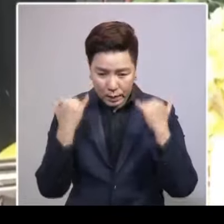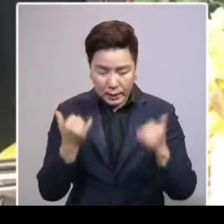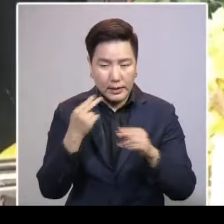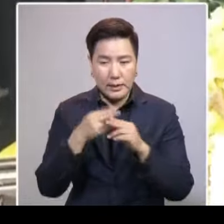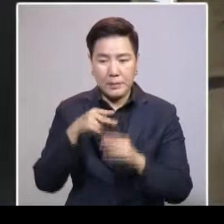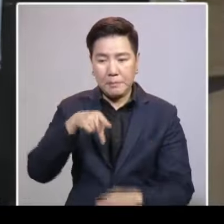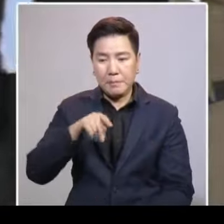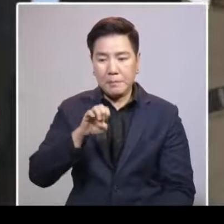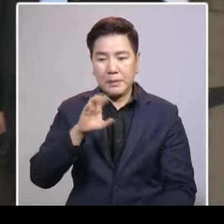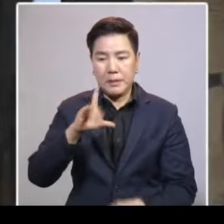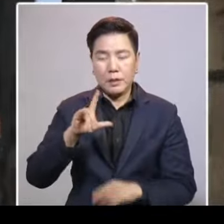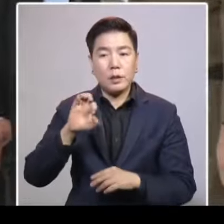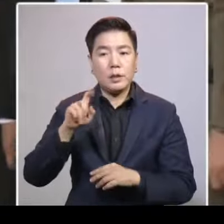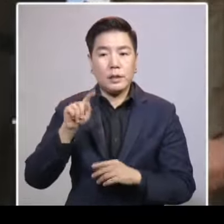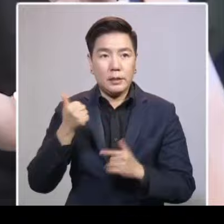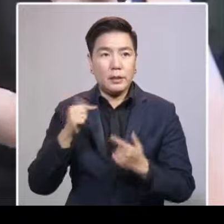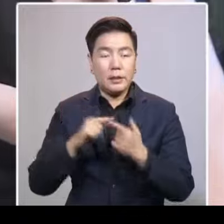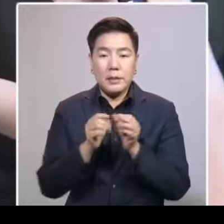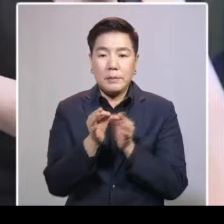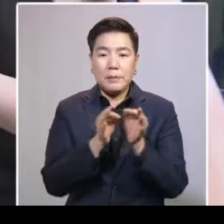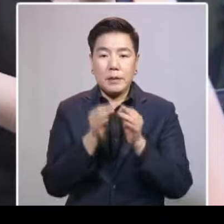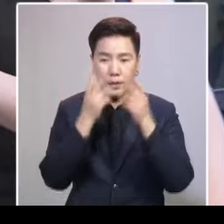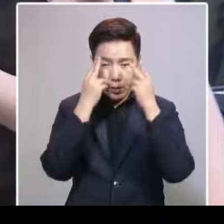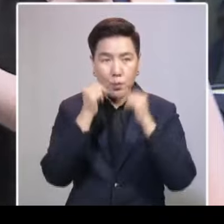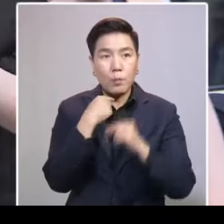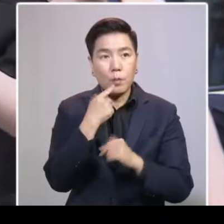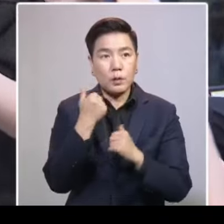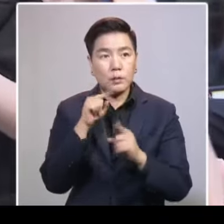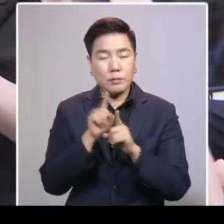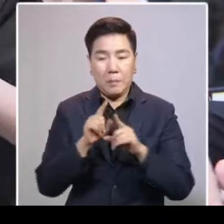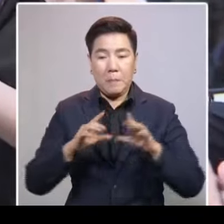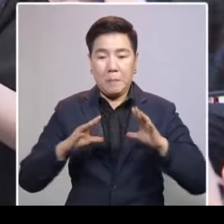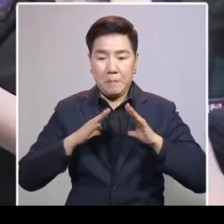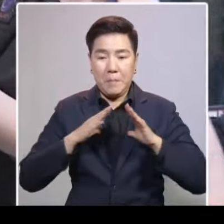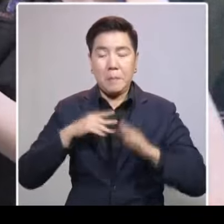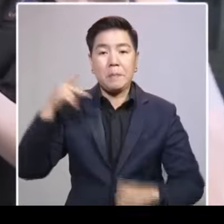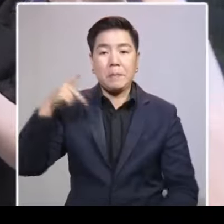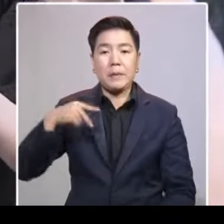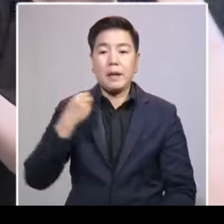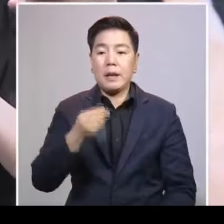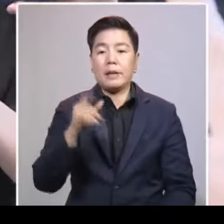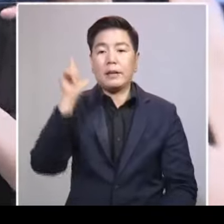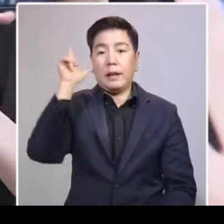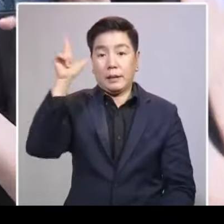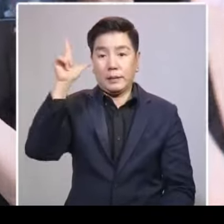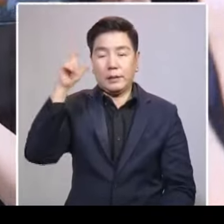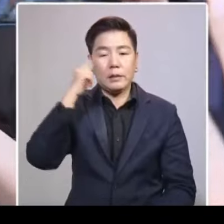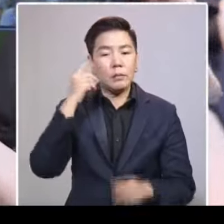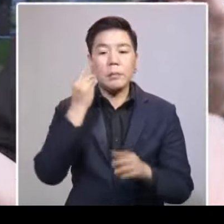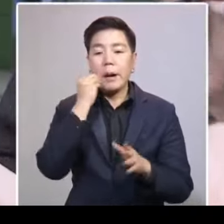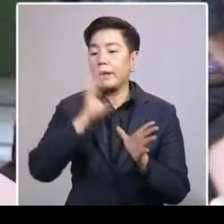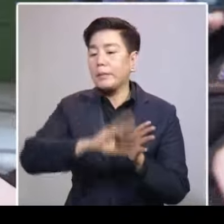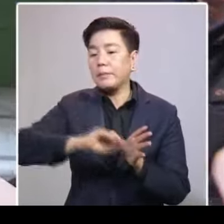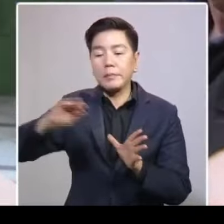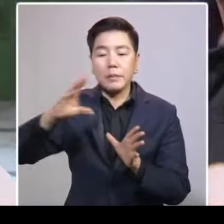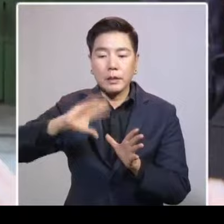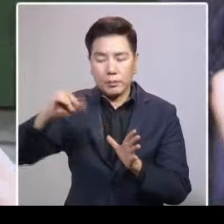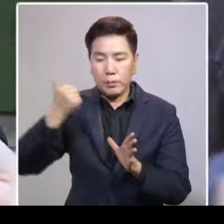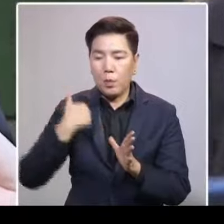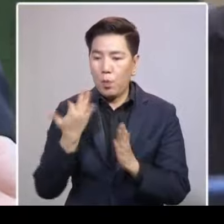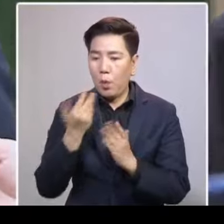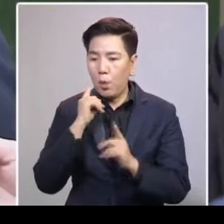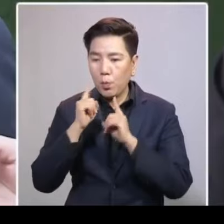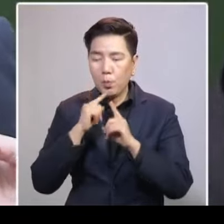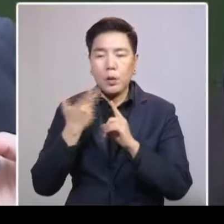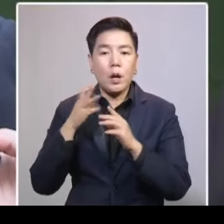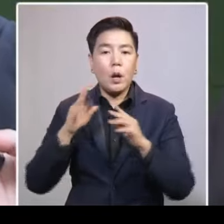ชิตชื่นบานที่ปรึกษานายกรัฐมนตรีก็ได้กล่าวถึงการได้รับการพักโทษเป็นกรณีพิเศษของนายทักษิณว่าเรื่องนี้ต้องสอบถามทางด้านของพันตำรวจเ